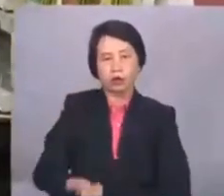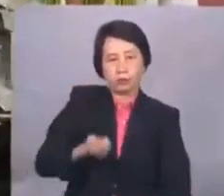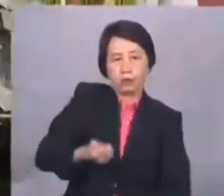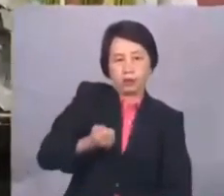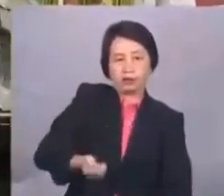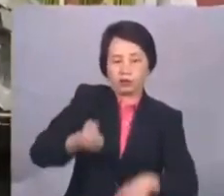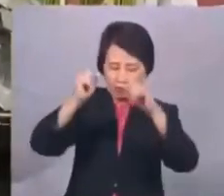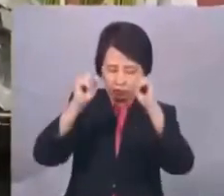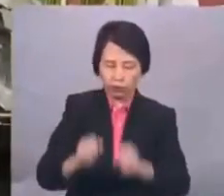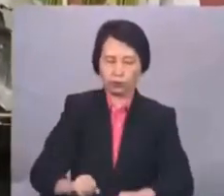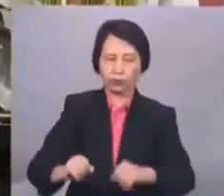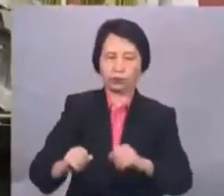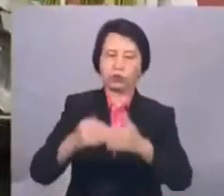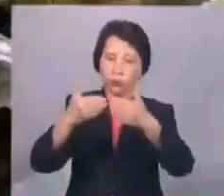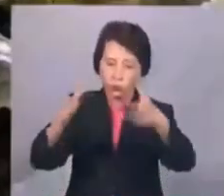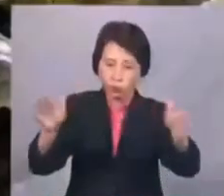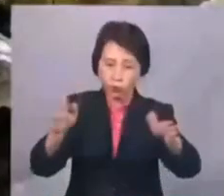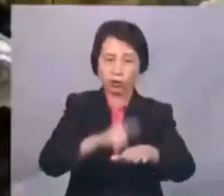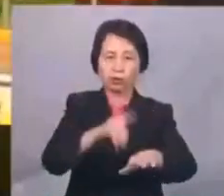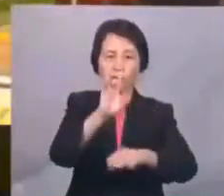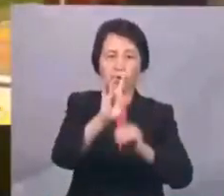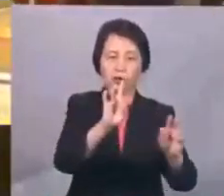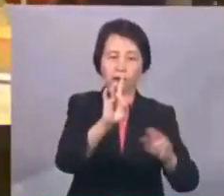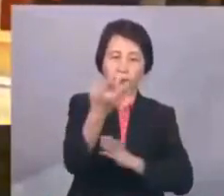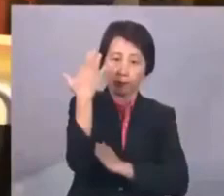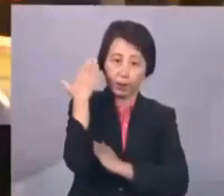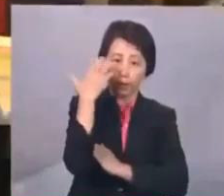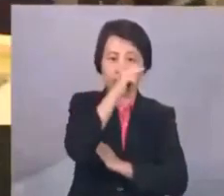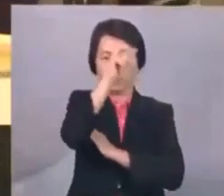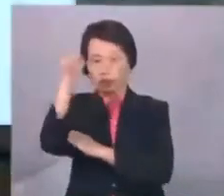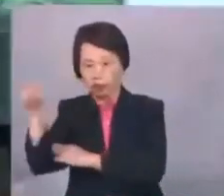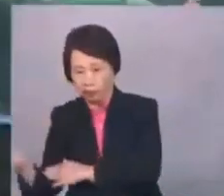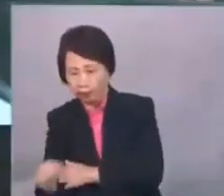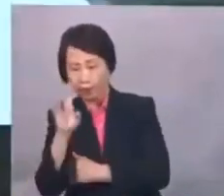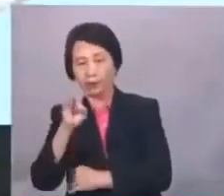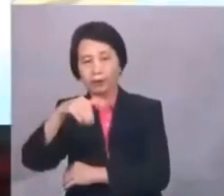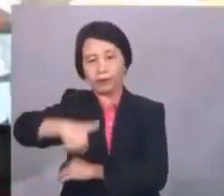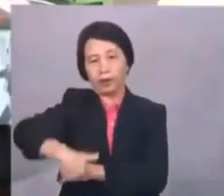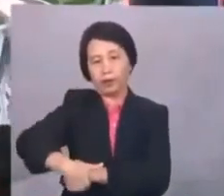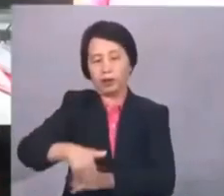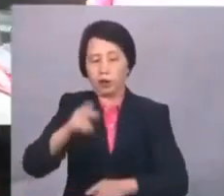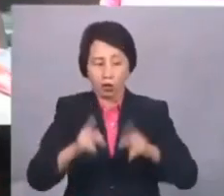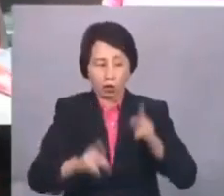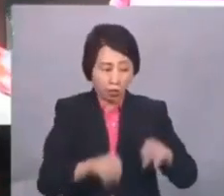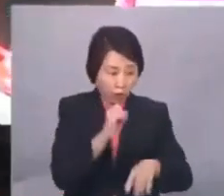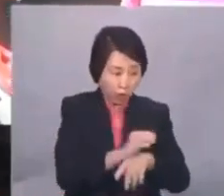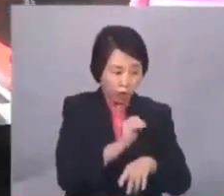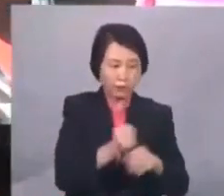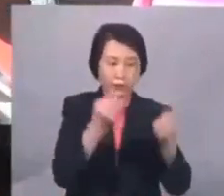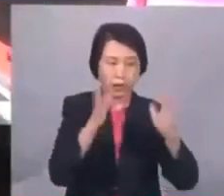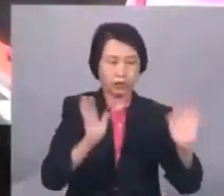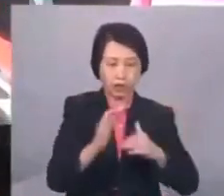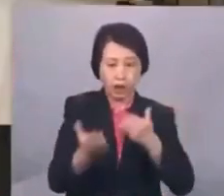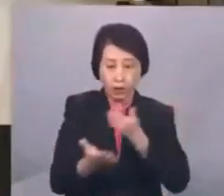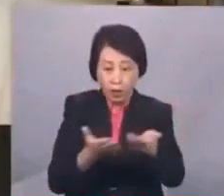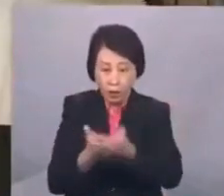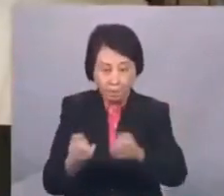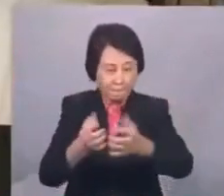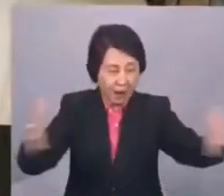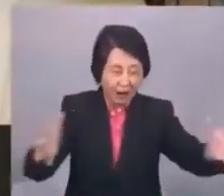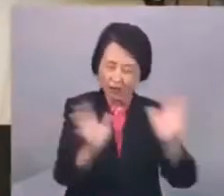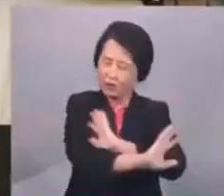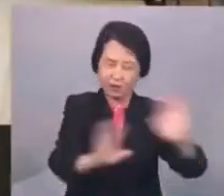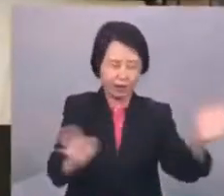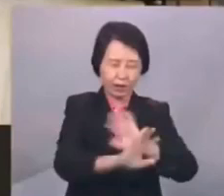digunakan beroperasi antara pukul 8 pagi hingga delapan malam namun orang ramai dinasihatkan tidak melakukan pembelian panik